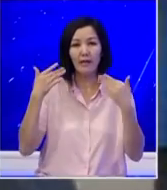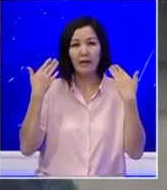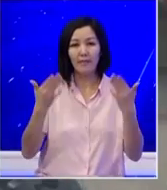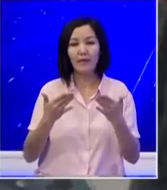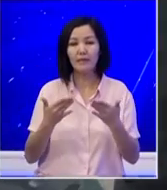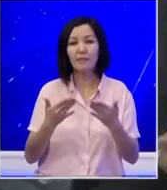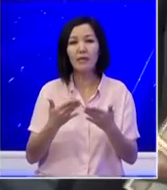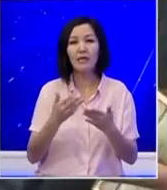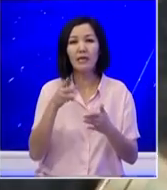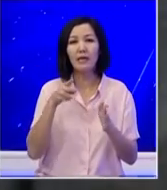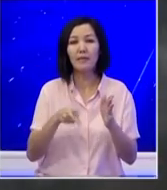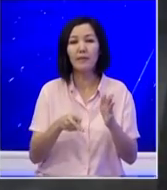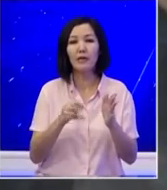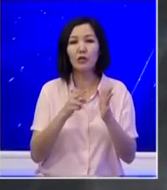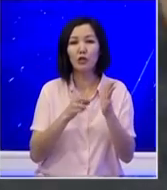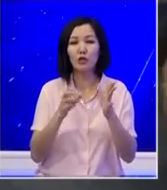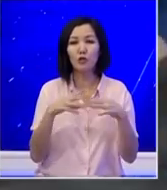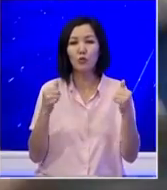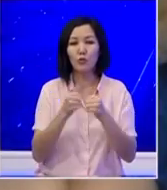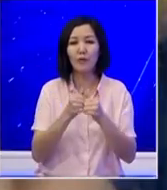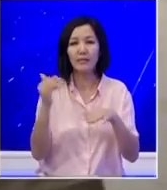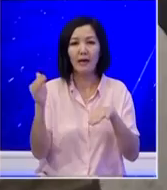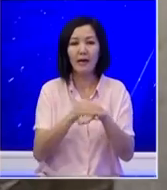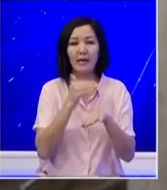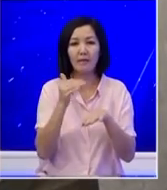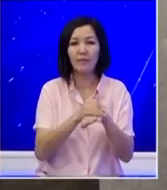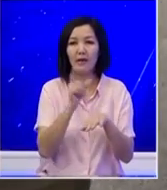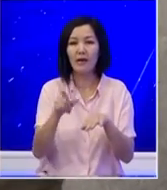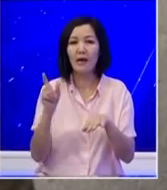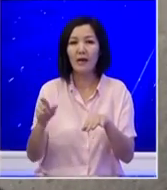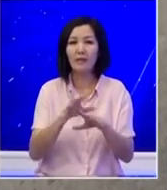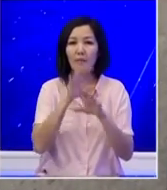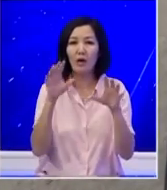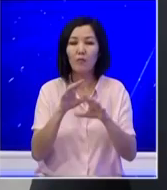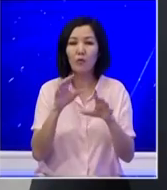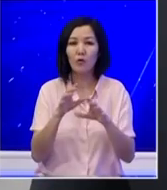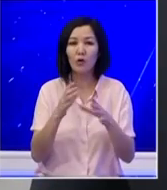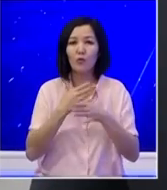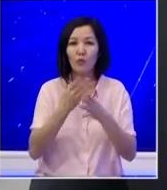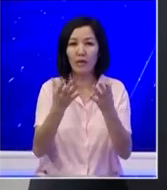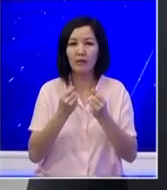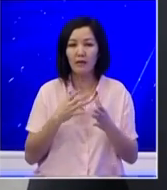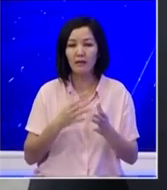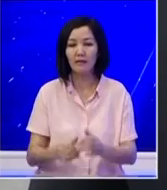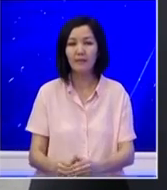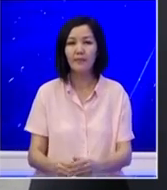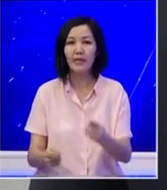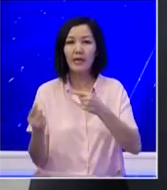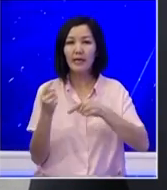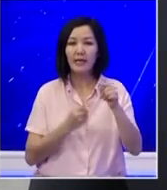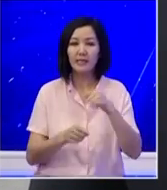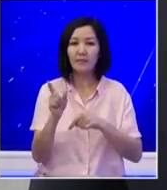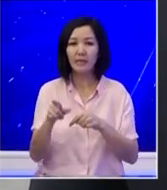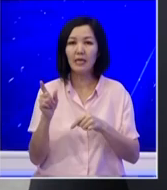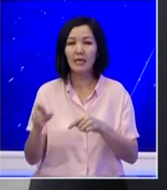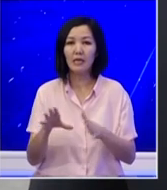топтағы 2700-ден аса отбасы қайырымды жандардың қамқорлығын көрген. Кәсіпкерлердің аудандық облыстық